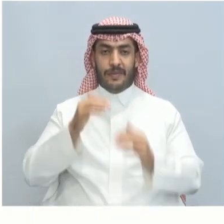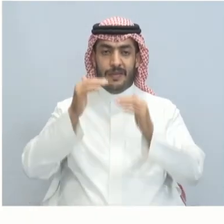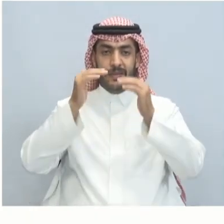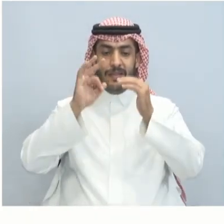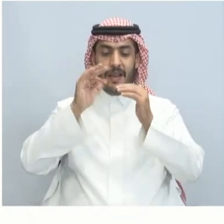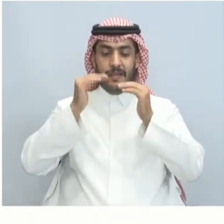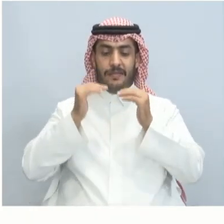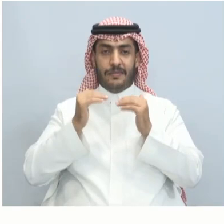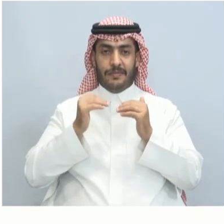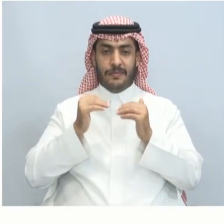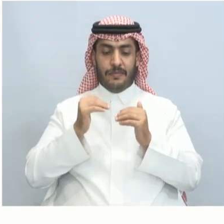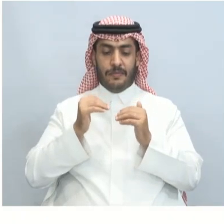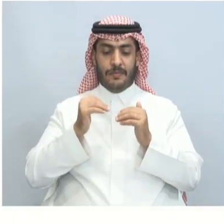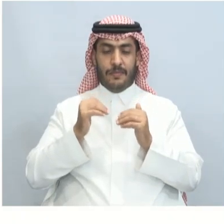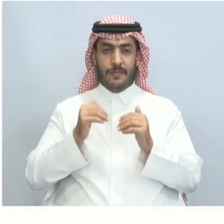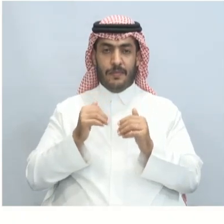الى